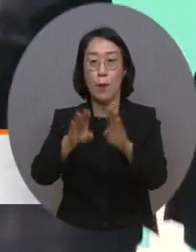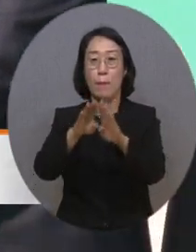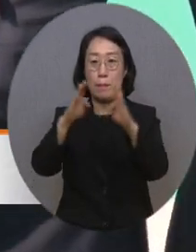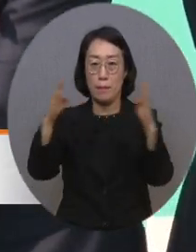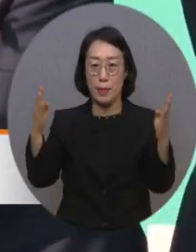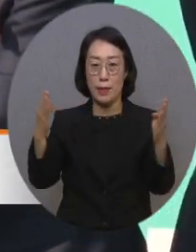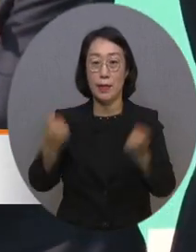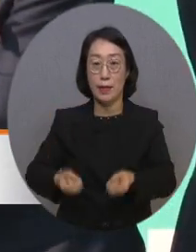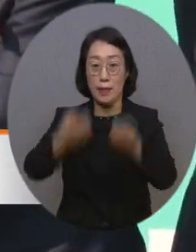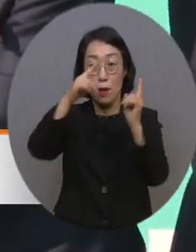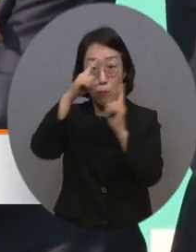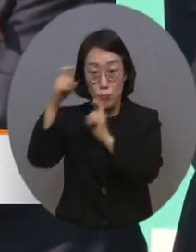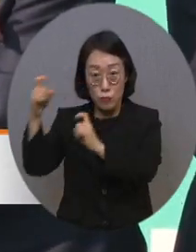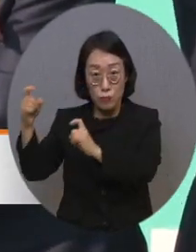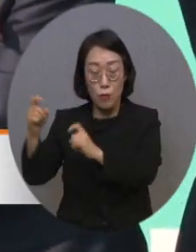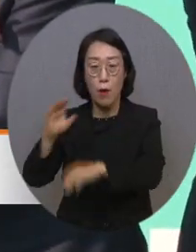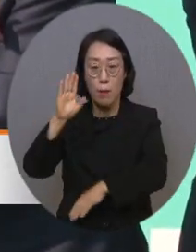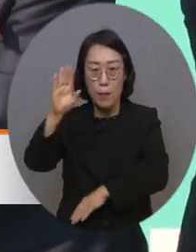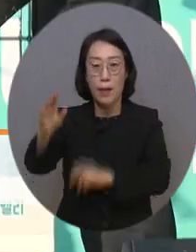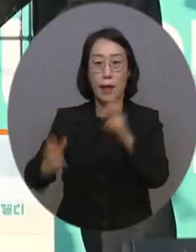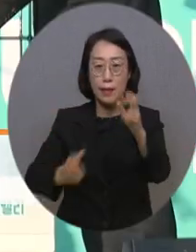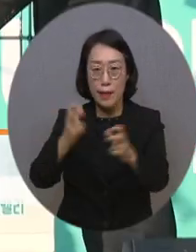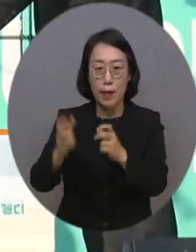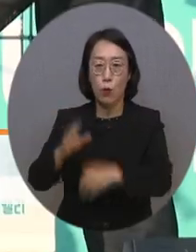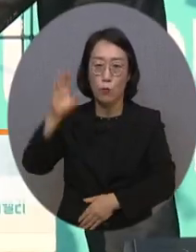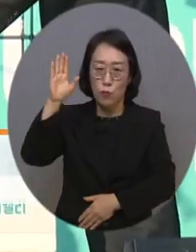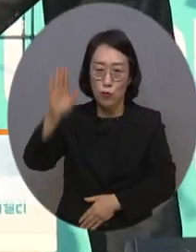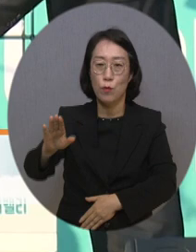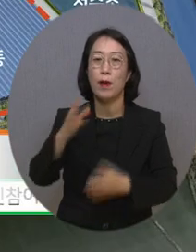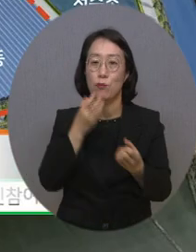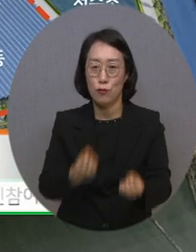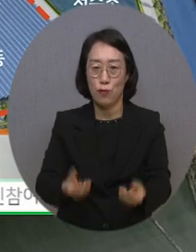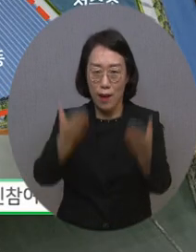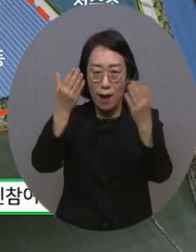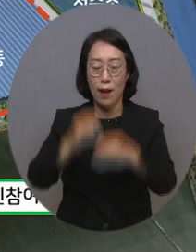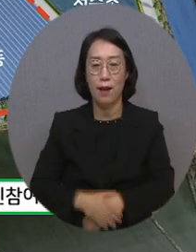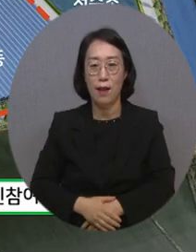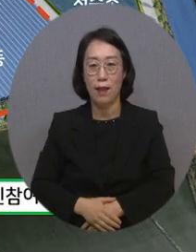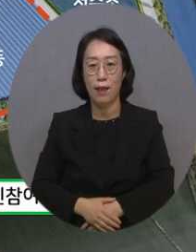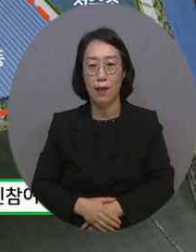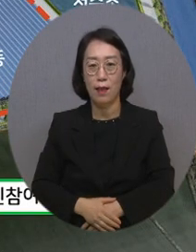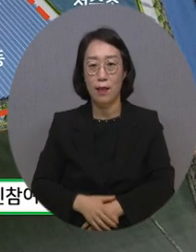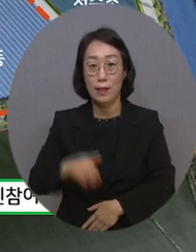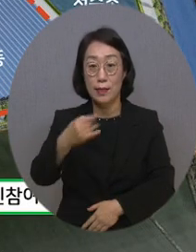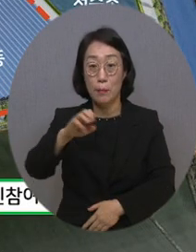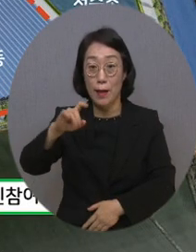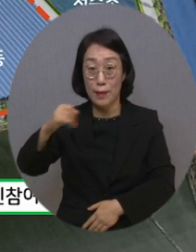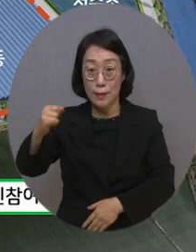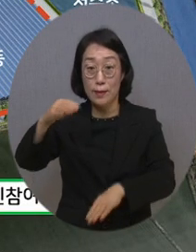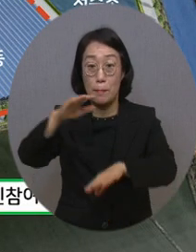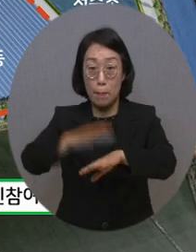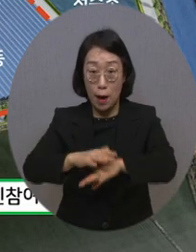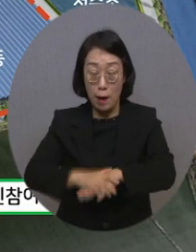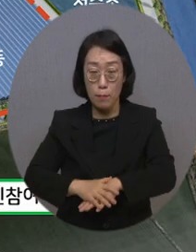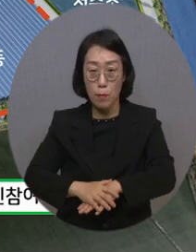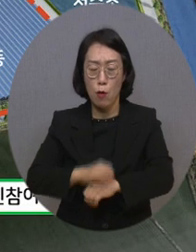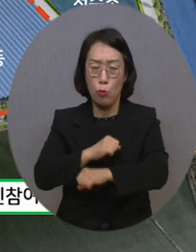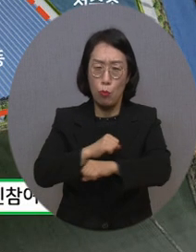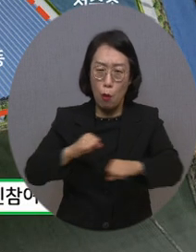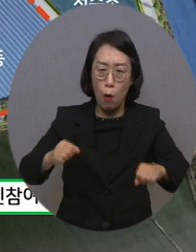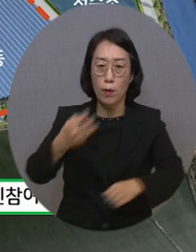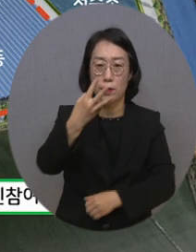개최해 미래 농산업 발전에 힘찬 출발을 축하했습니다. 고흥 스마트팜 혁신밸리는 전체